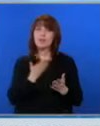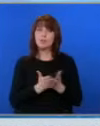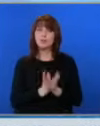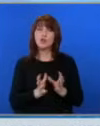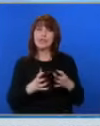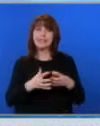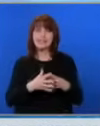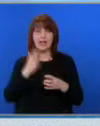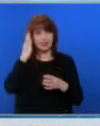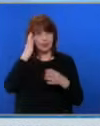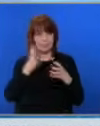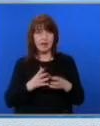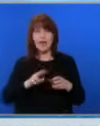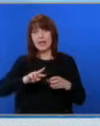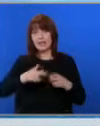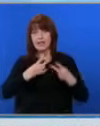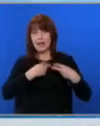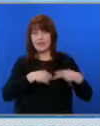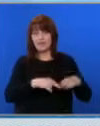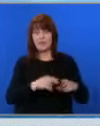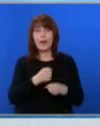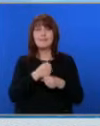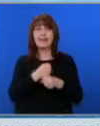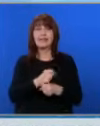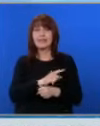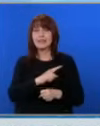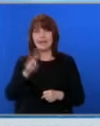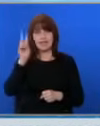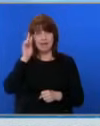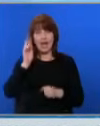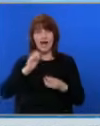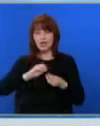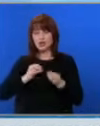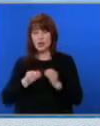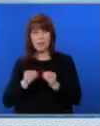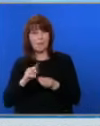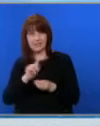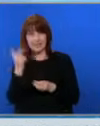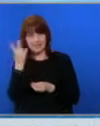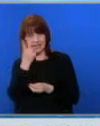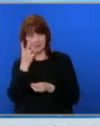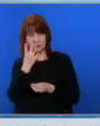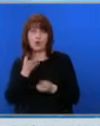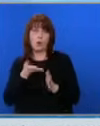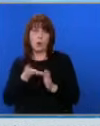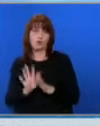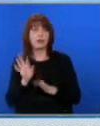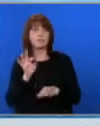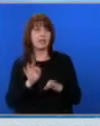на правителството или да върне мандата неизпълнен. Ако в сглобката не се разберат, тогава отиваме на